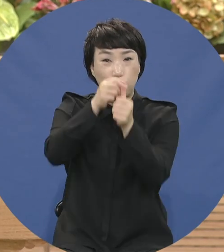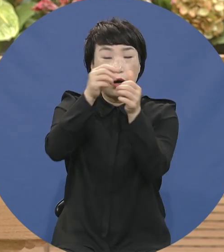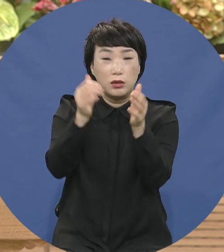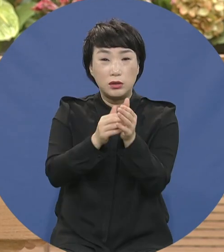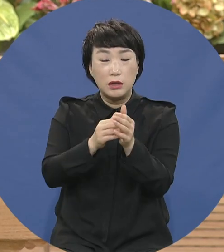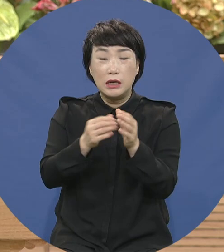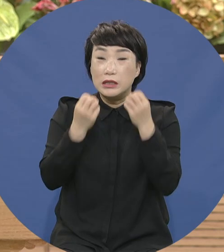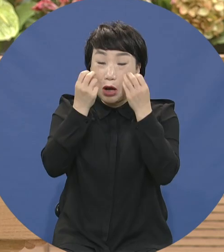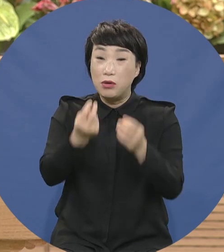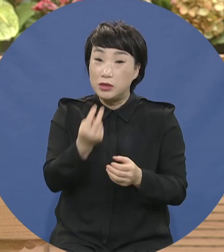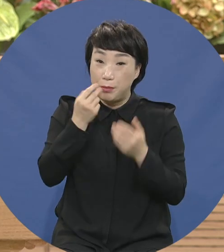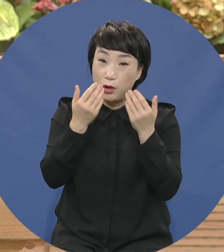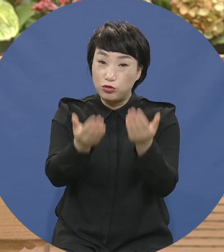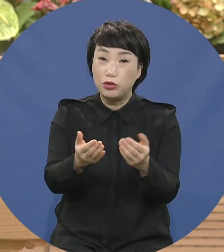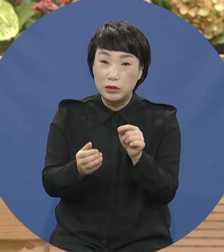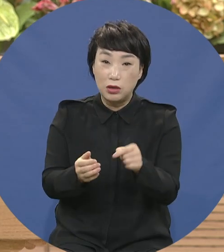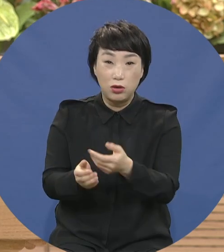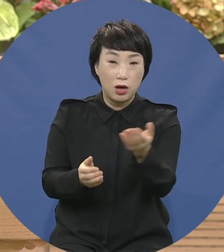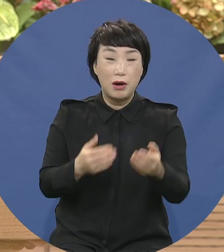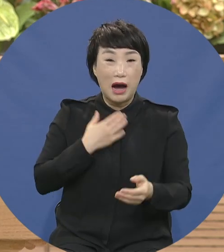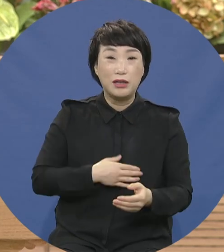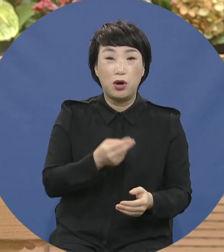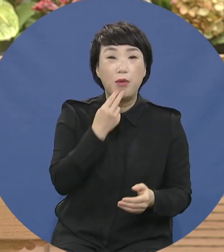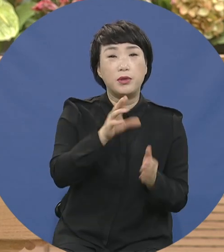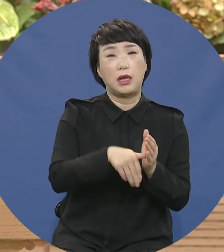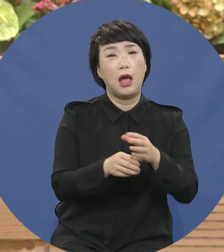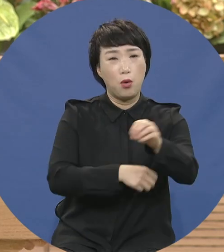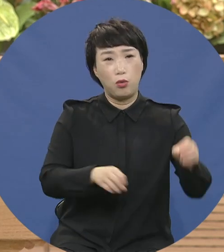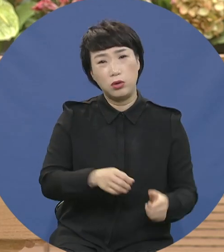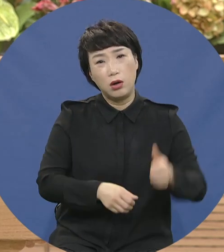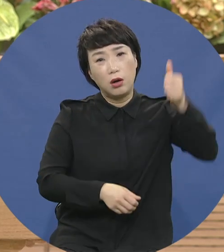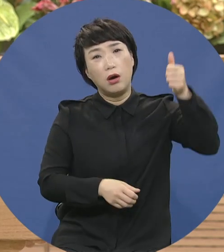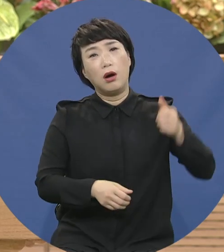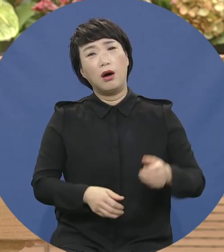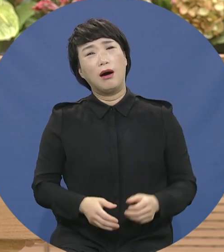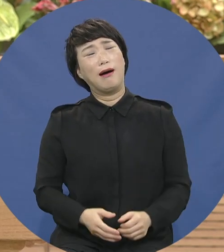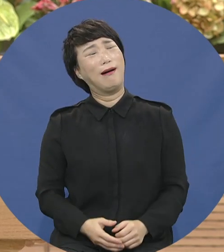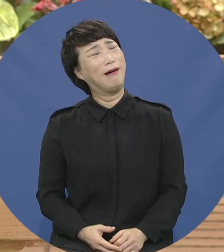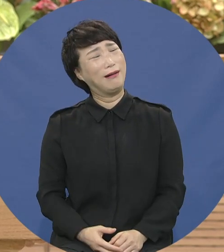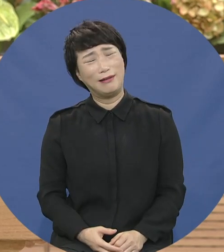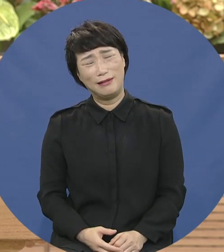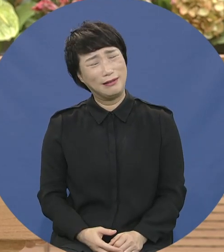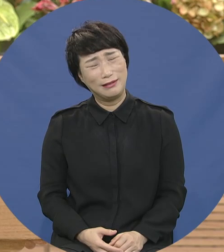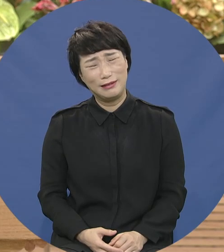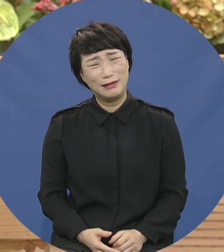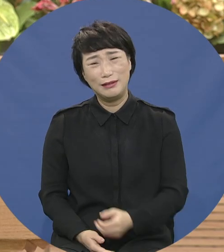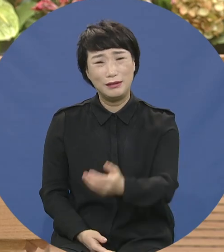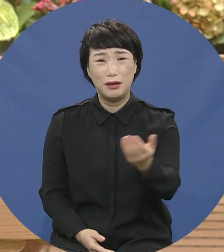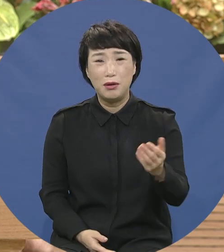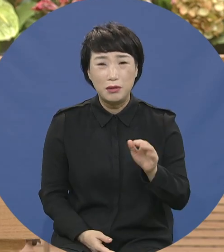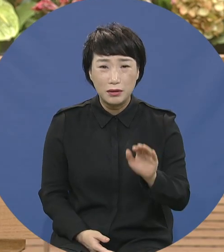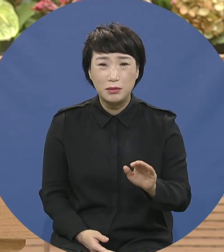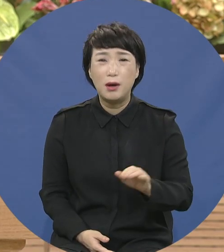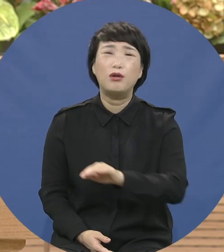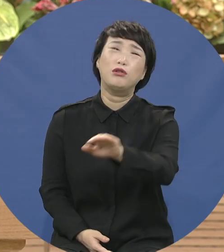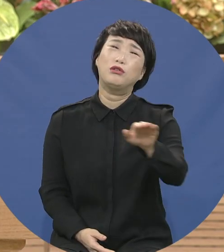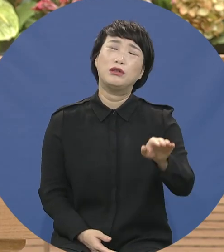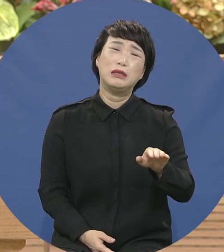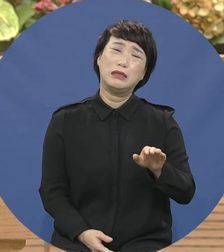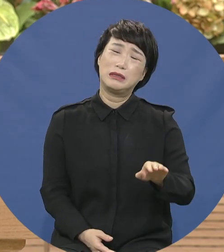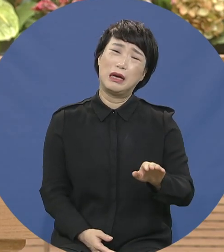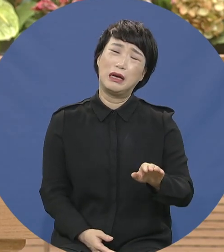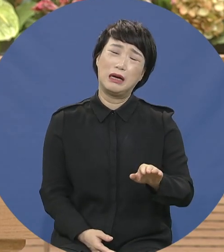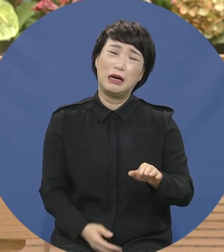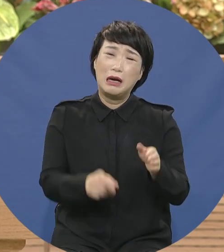구원하시고 새 생명을 주신 그것을 알지 못하는 것이 도리여 낫다고 할 정도면 얼마나